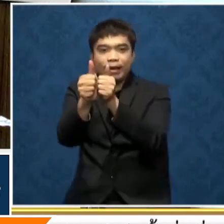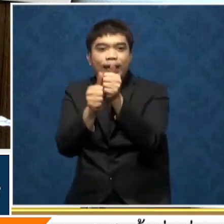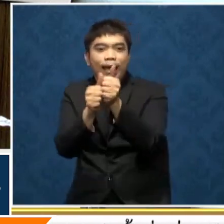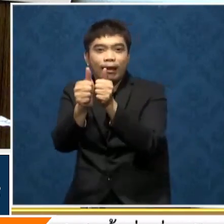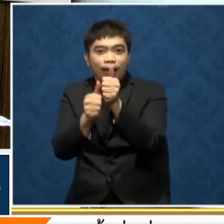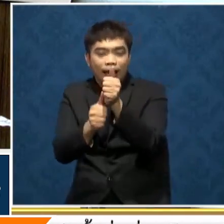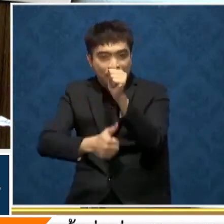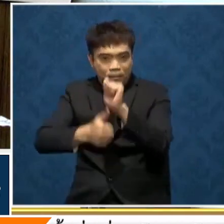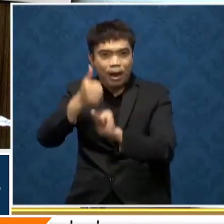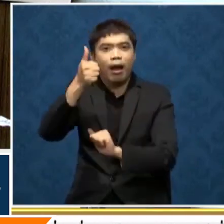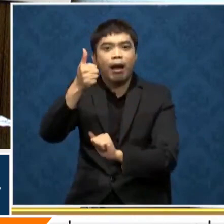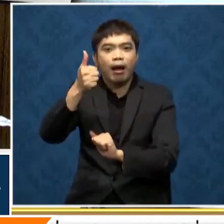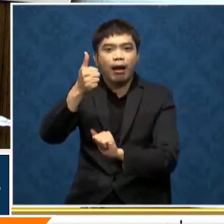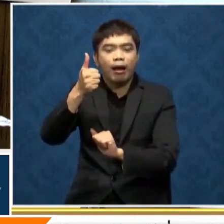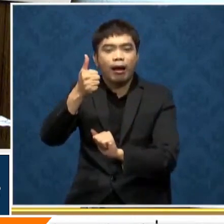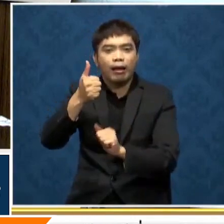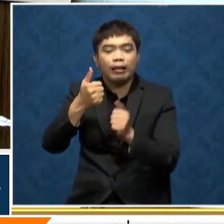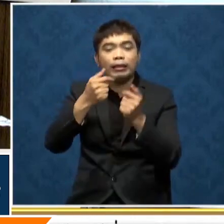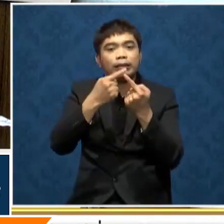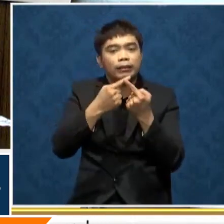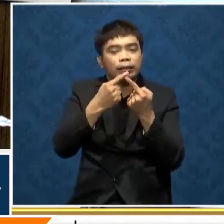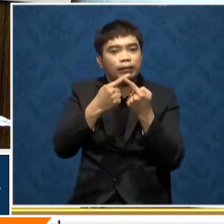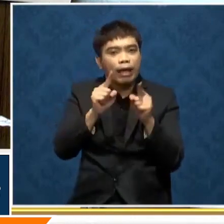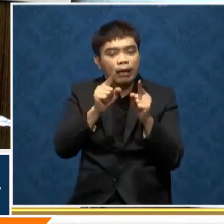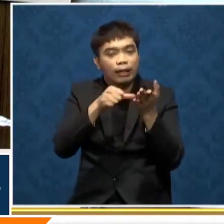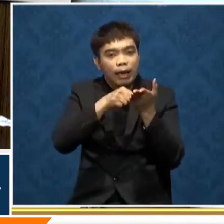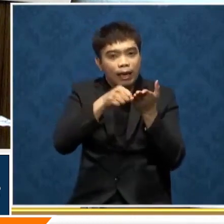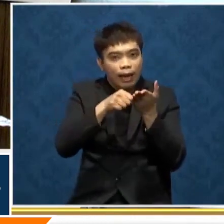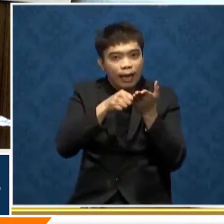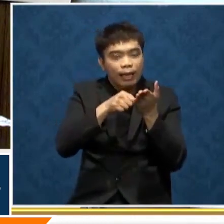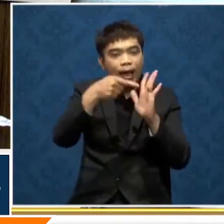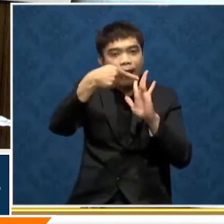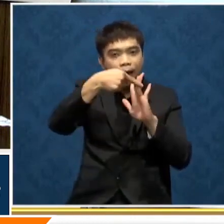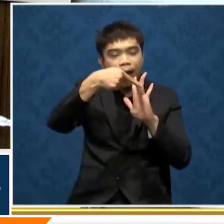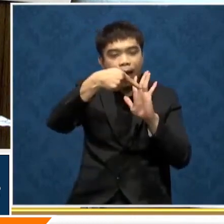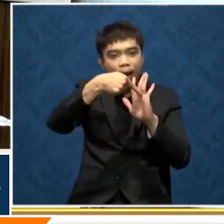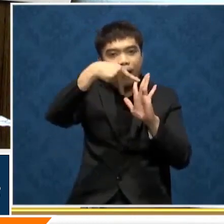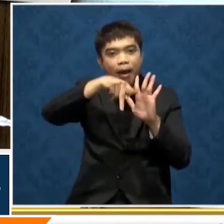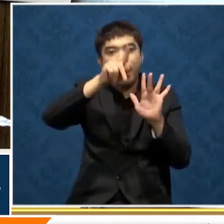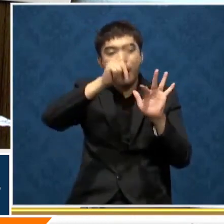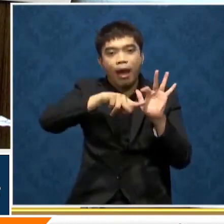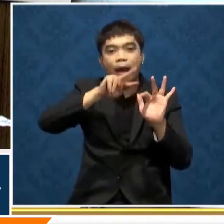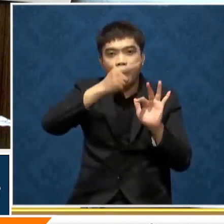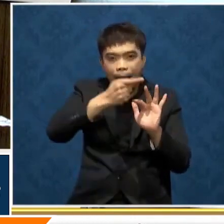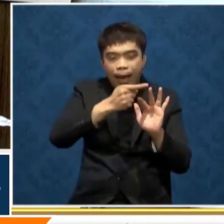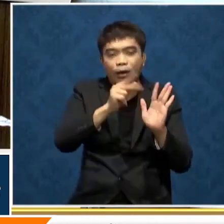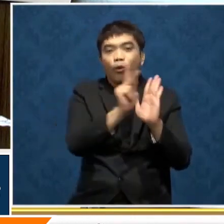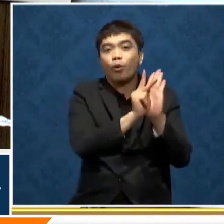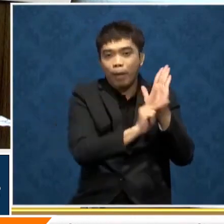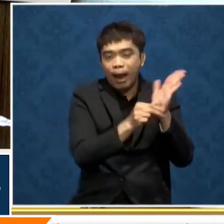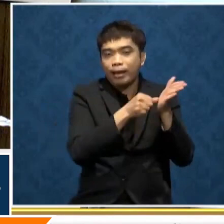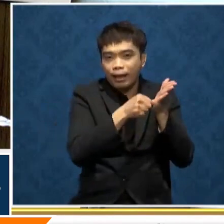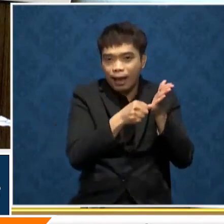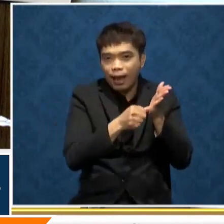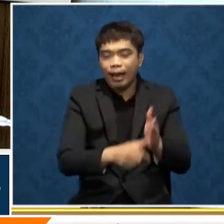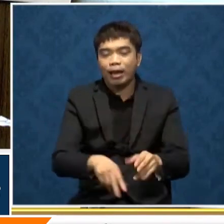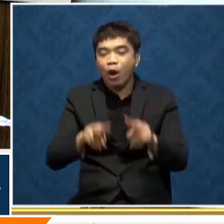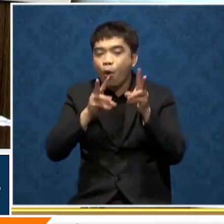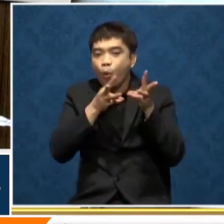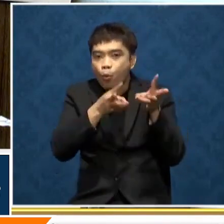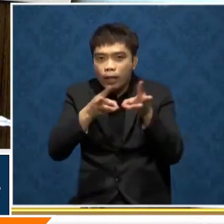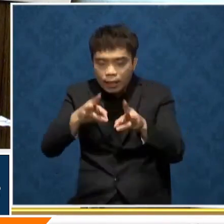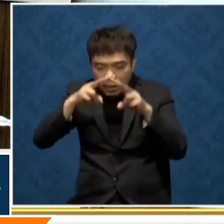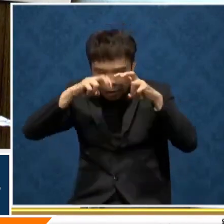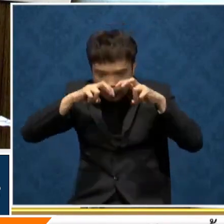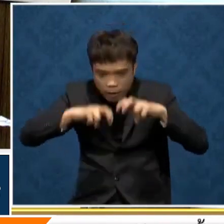สาระสำคัญเรื่องการปรับปรุงกฎหมายแพ่งและพาณิชย์กฎหมายวิธีพิจารณาความแพ่งกฎหมายว่าด้วยการ